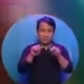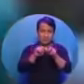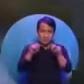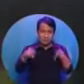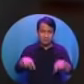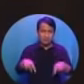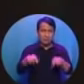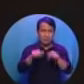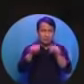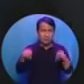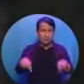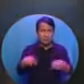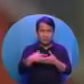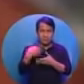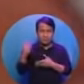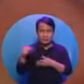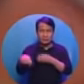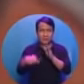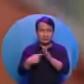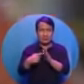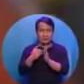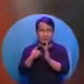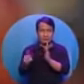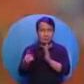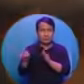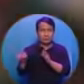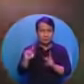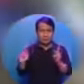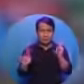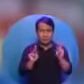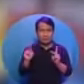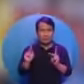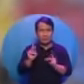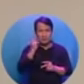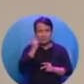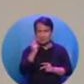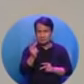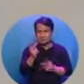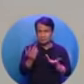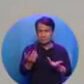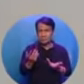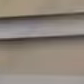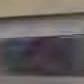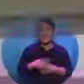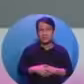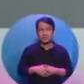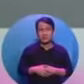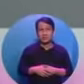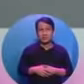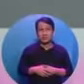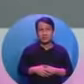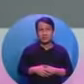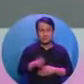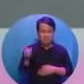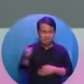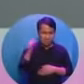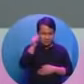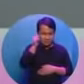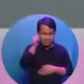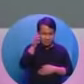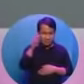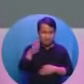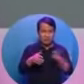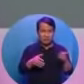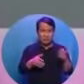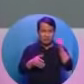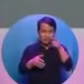sa mismong labas ng pinto ng mga residente. Naku, tama ba yan? Ikaw, Alex Bringas, Rita